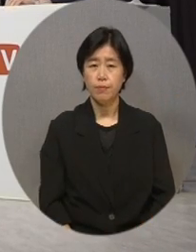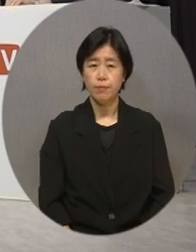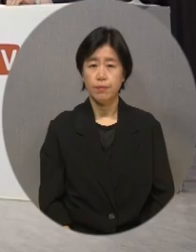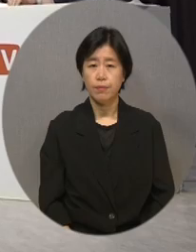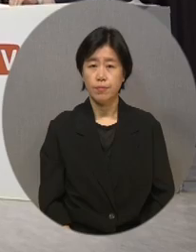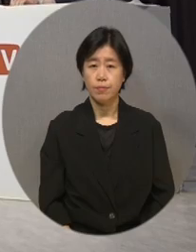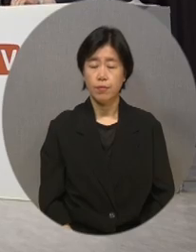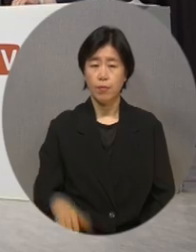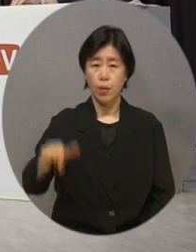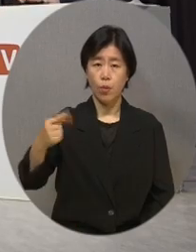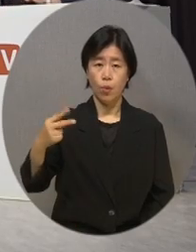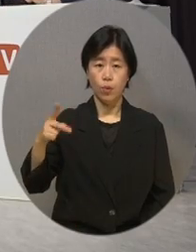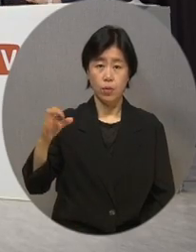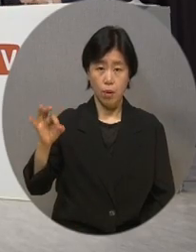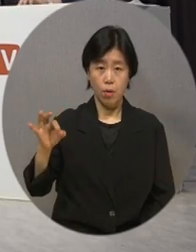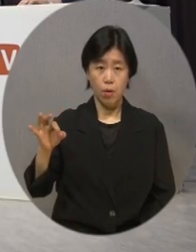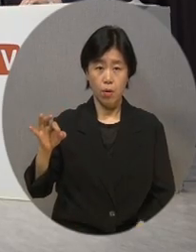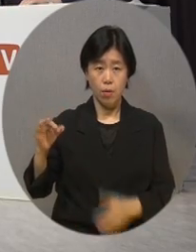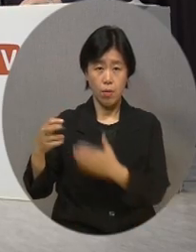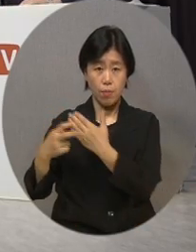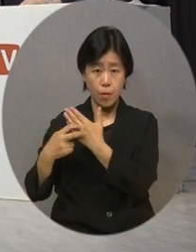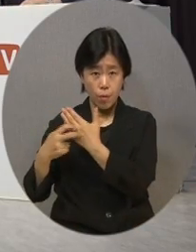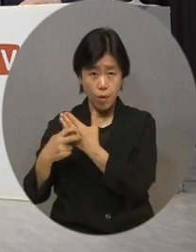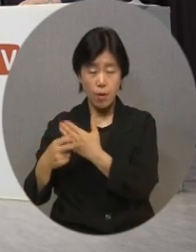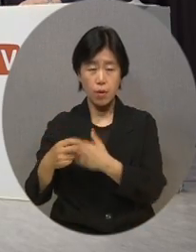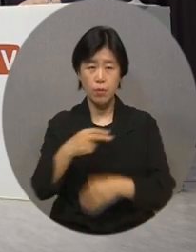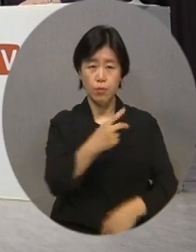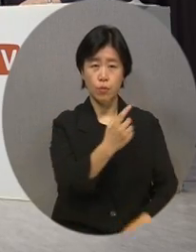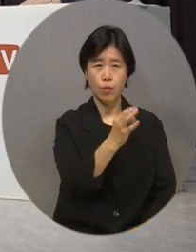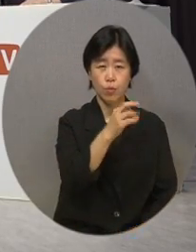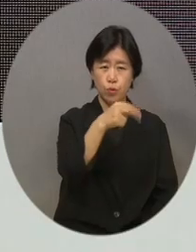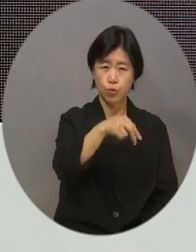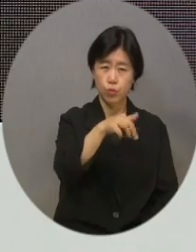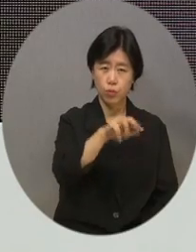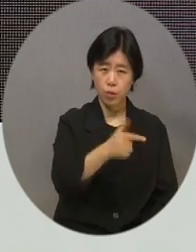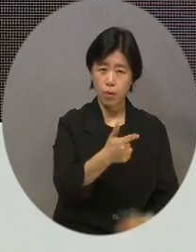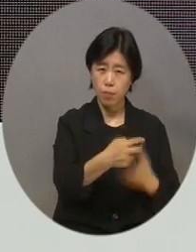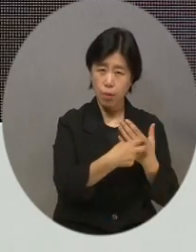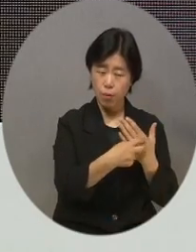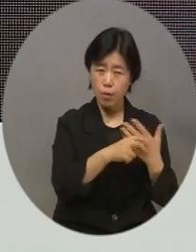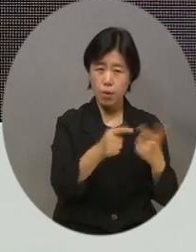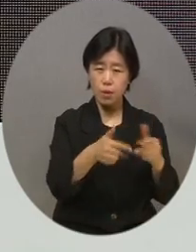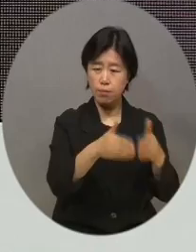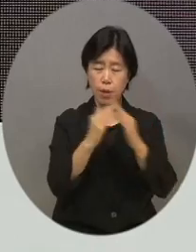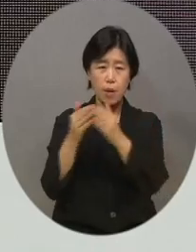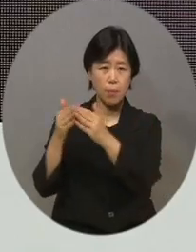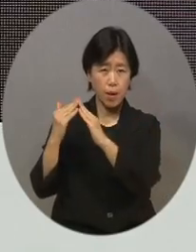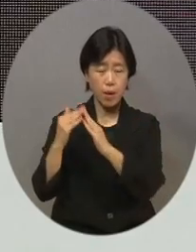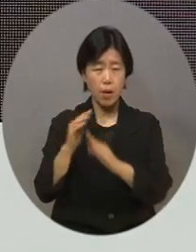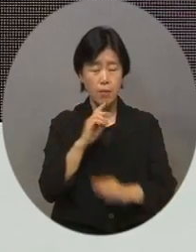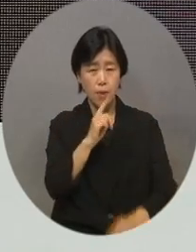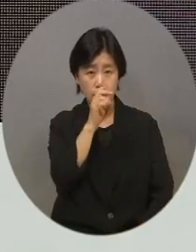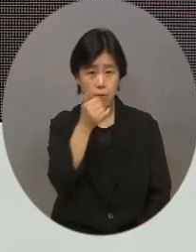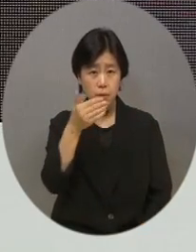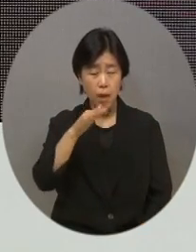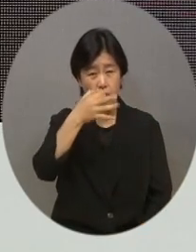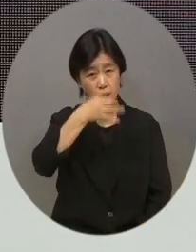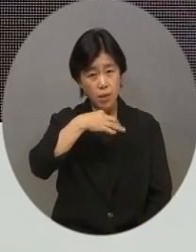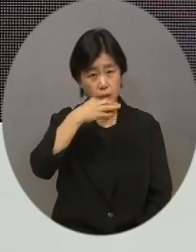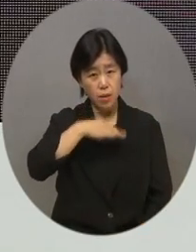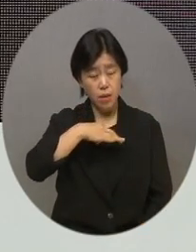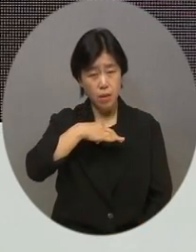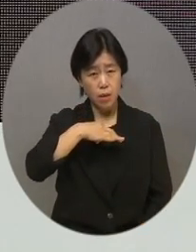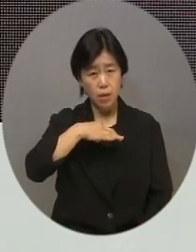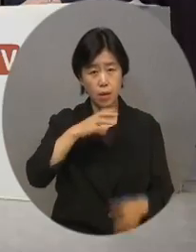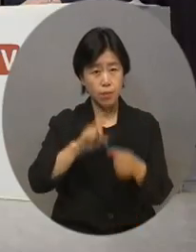또 고성에 있는 병원 뭐 이런 곳을 지금 만든다고 하는데 네. 그곳은 이익을 위해서 사실은 병원을 만든다고는 저는